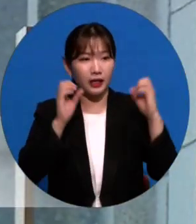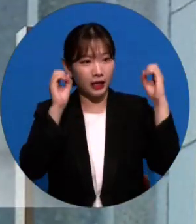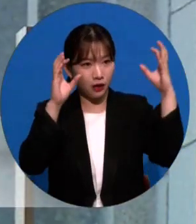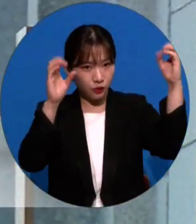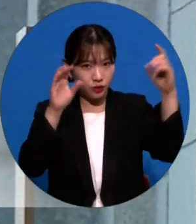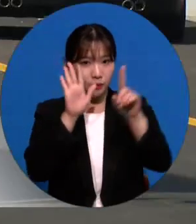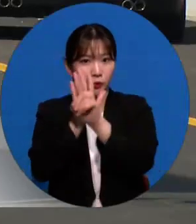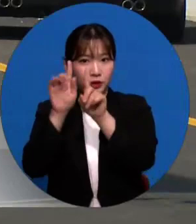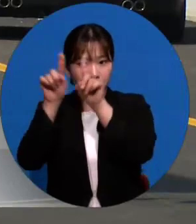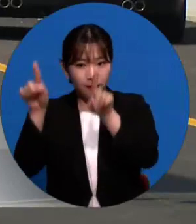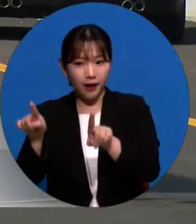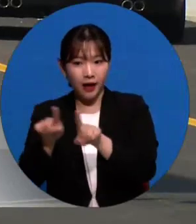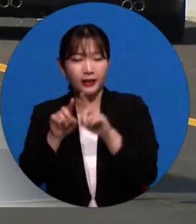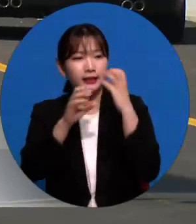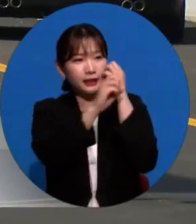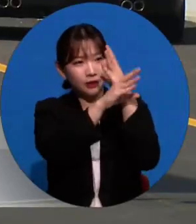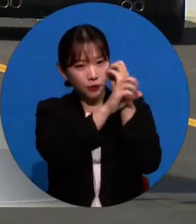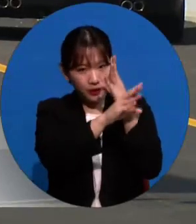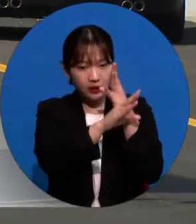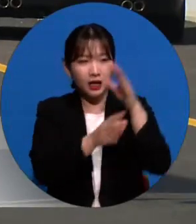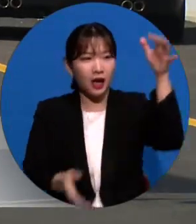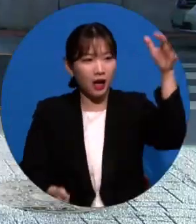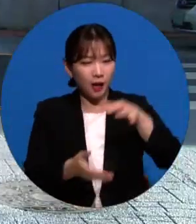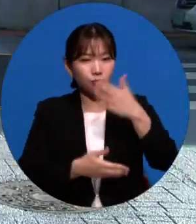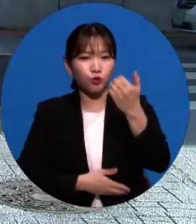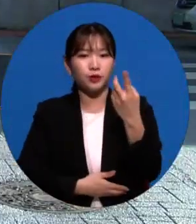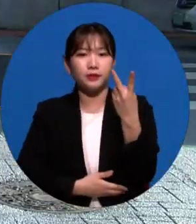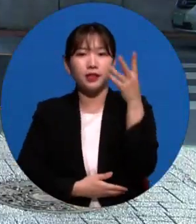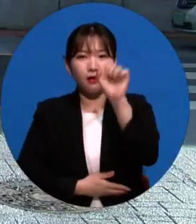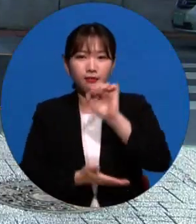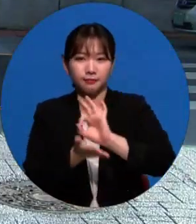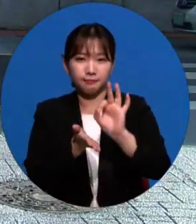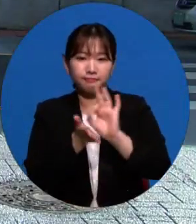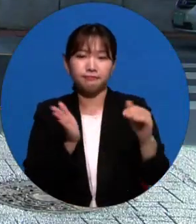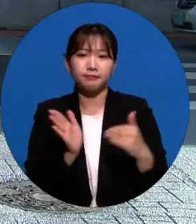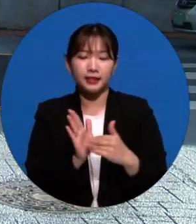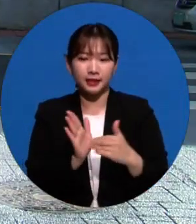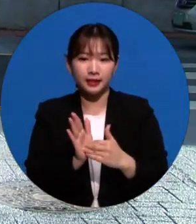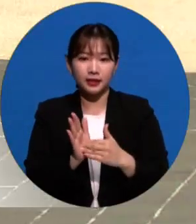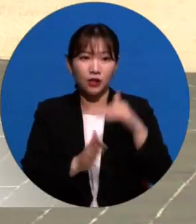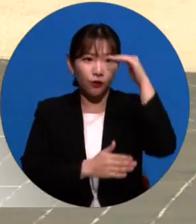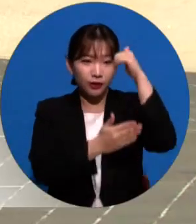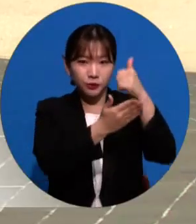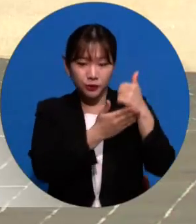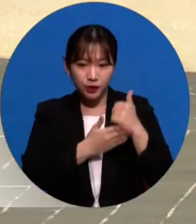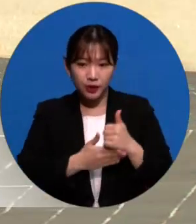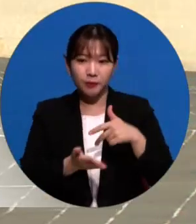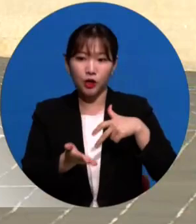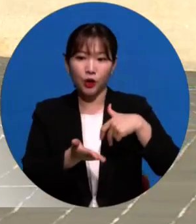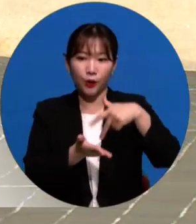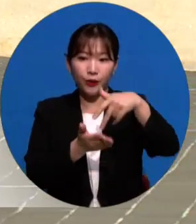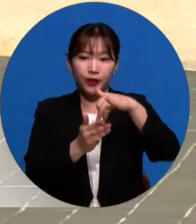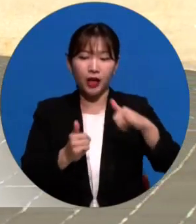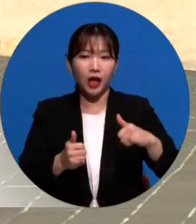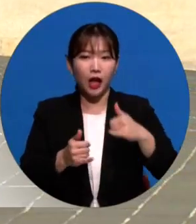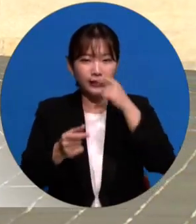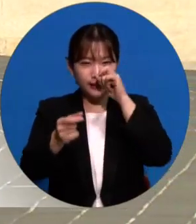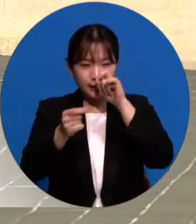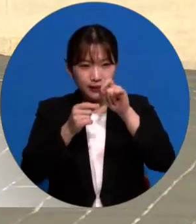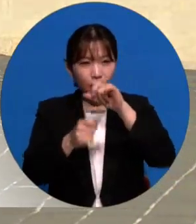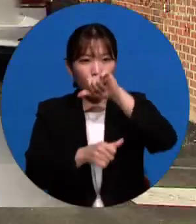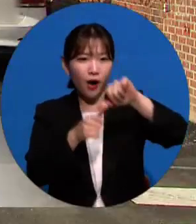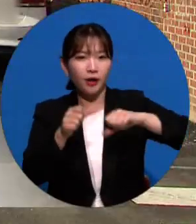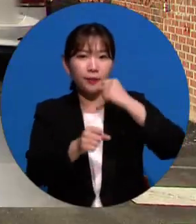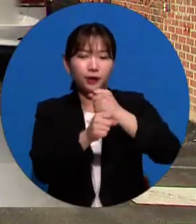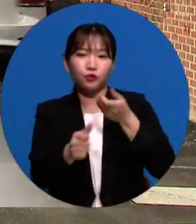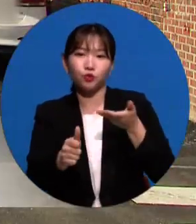표지판, 신호등 공사 등 모두 92억 원을 썼습니다. 관광객 등 보행자들에게 친화적인 여건을